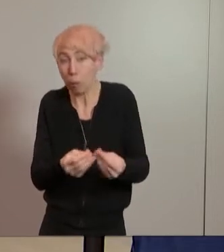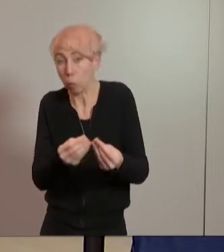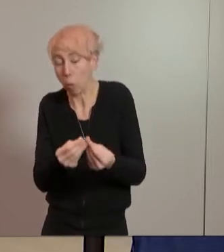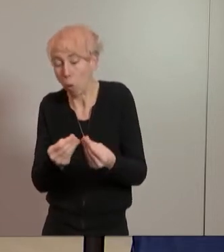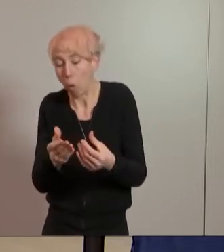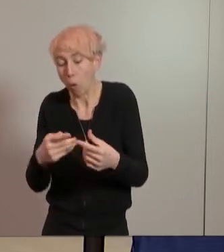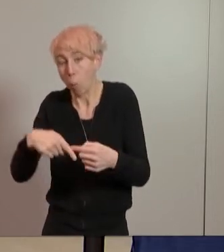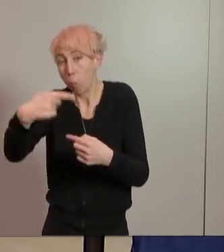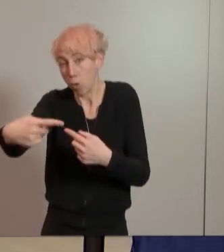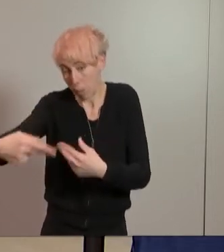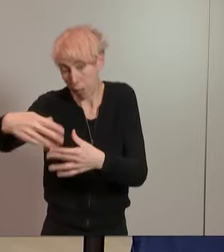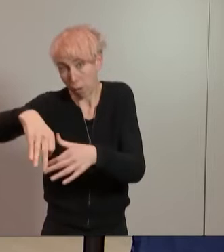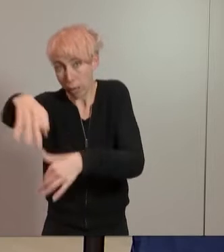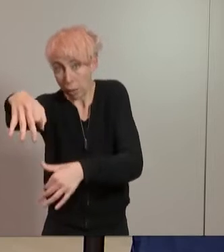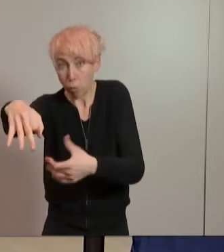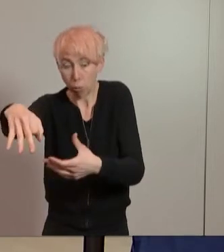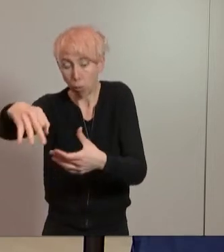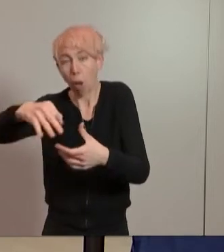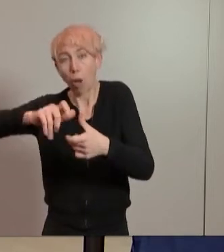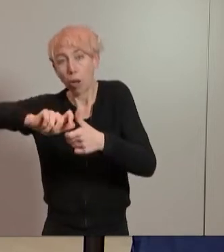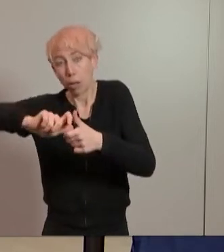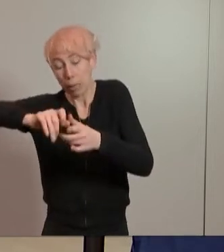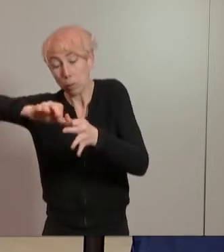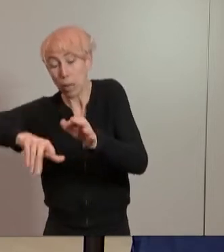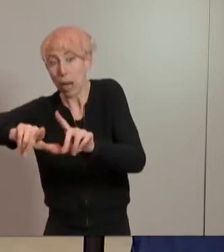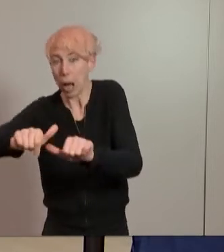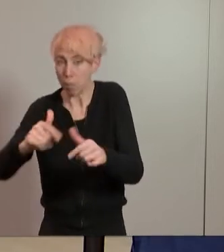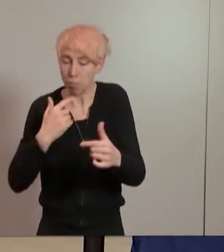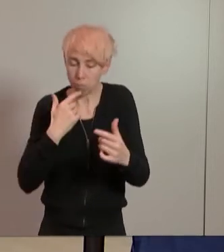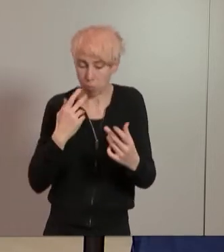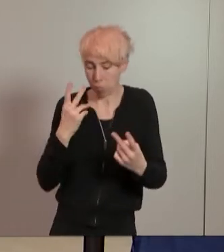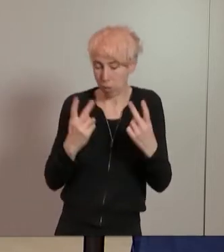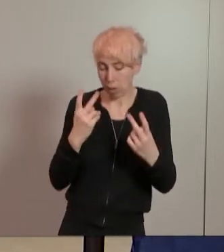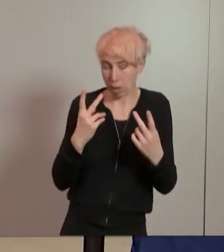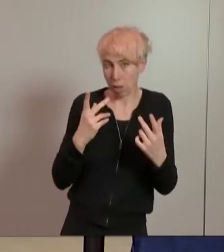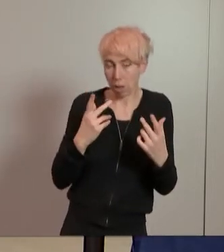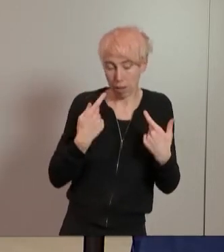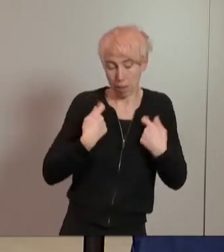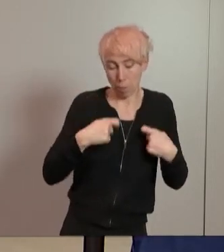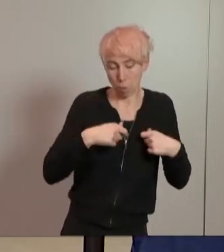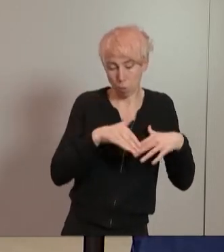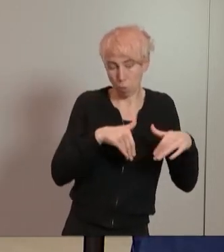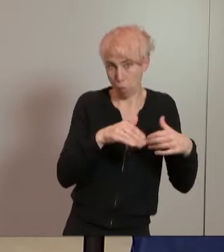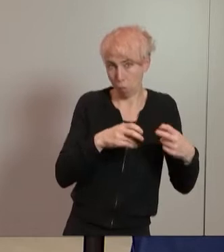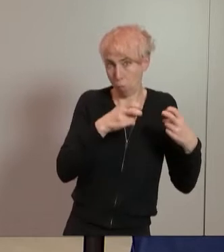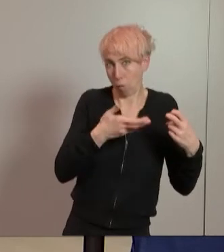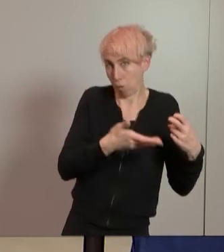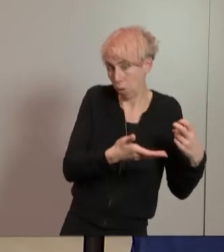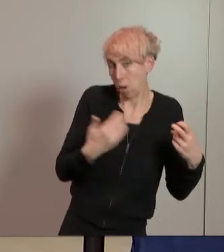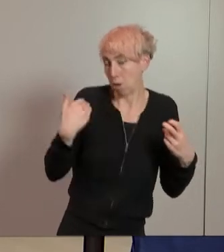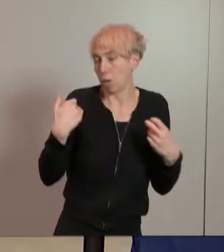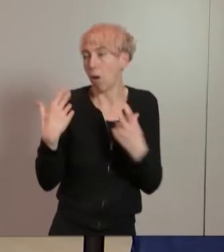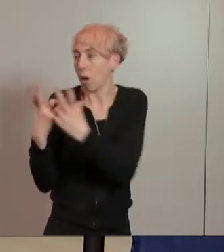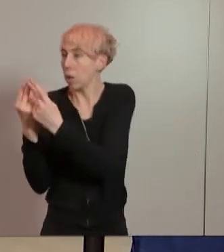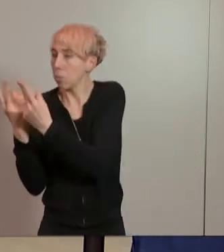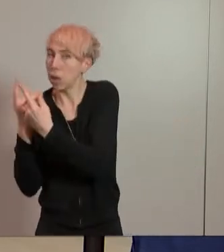donc peut-être permettraient d'envisager plus sereinement une importante augmentation des dépenses de fonctionnement. C'est-à-dire, ça vient d'être évoqué,